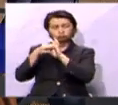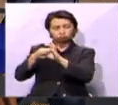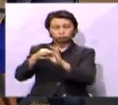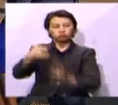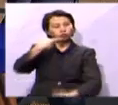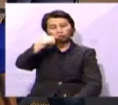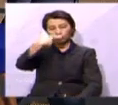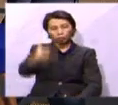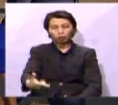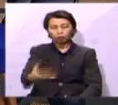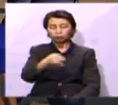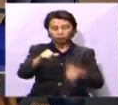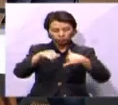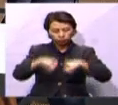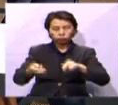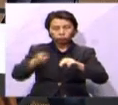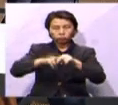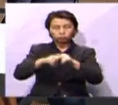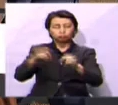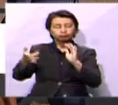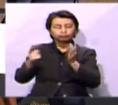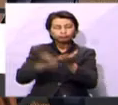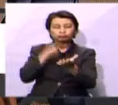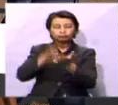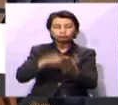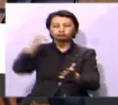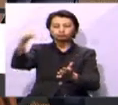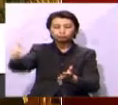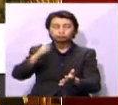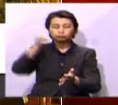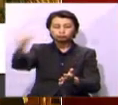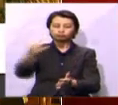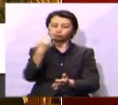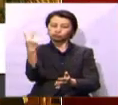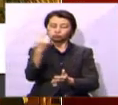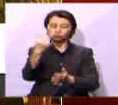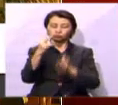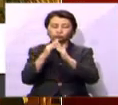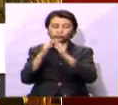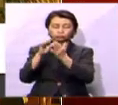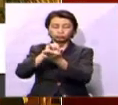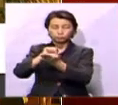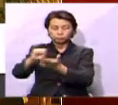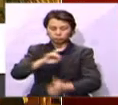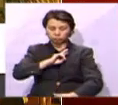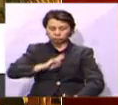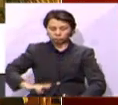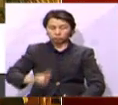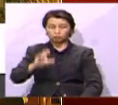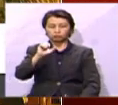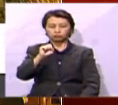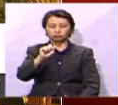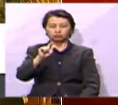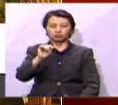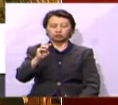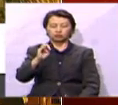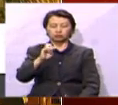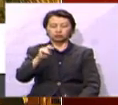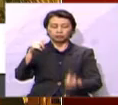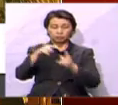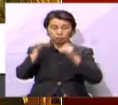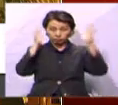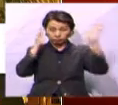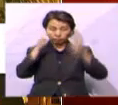sekian lama dan terus tambah akrab dengan kunjungan penjaga dua kota suci, Raja Salman ke Malaysia tahun lalu.